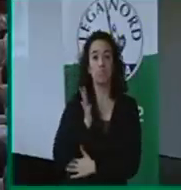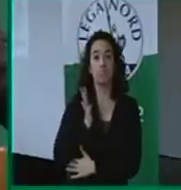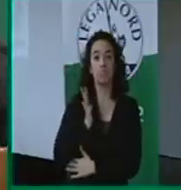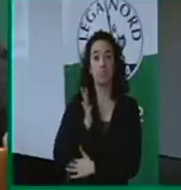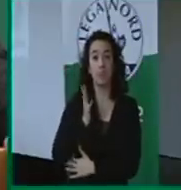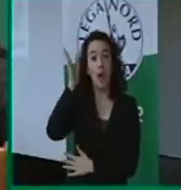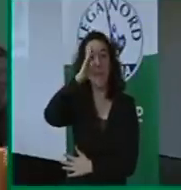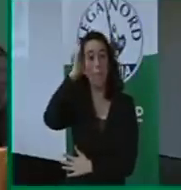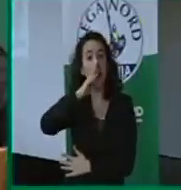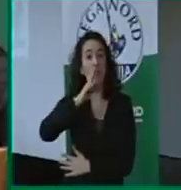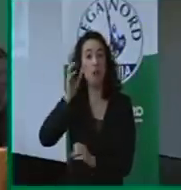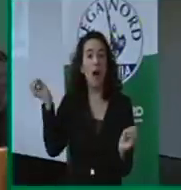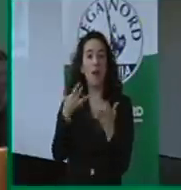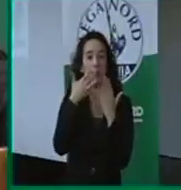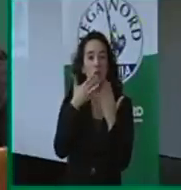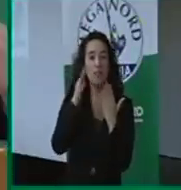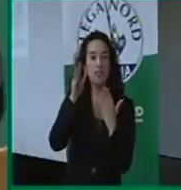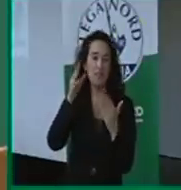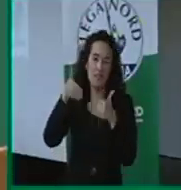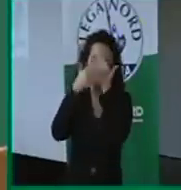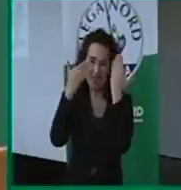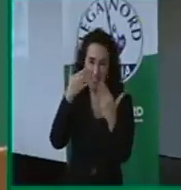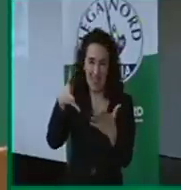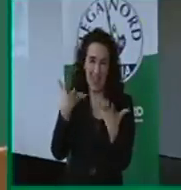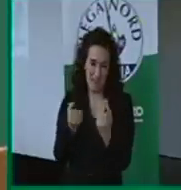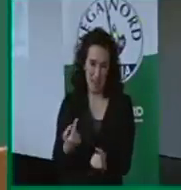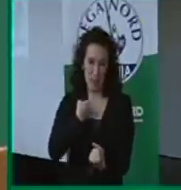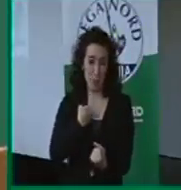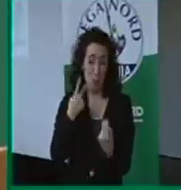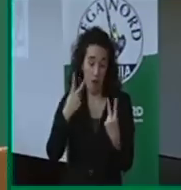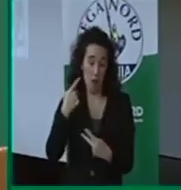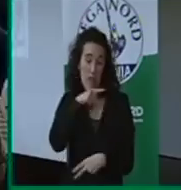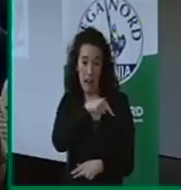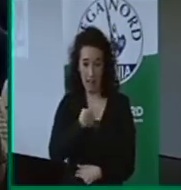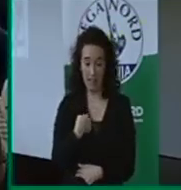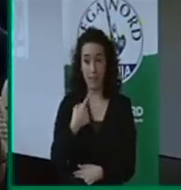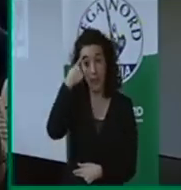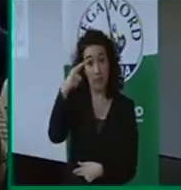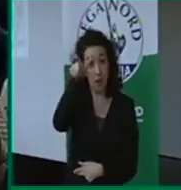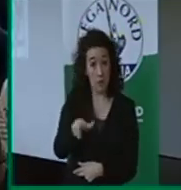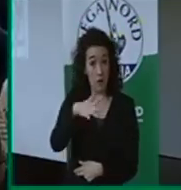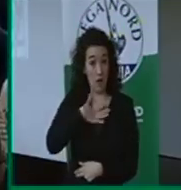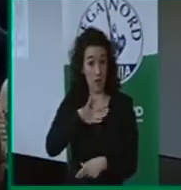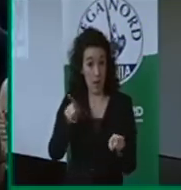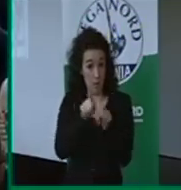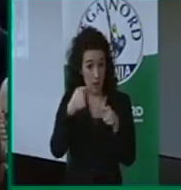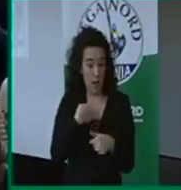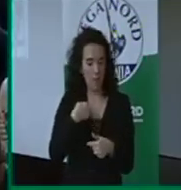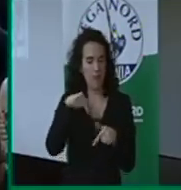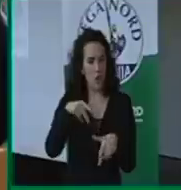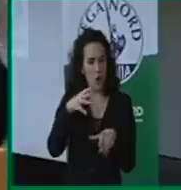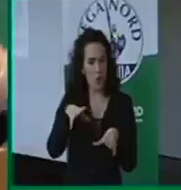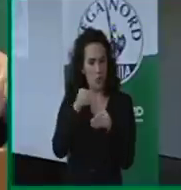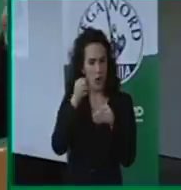pazzo che m'ha preso gratis L'avevo trovato Adesso se uno della mia mia età all'epoca quando ho iniziato a